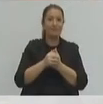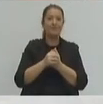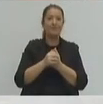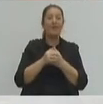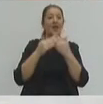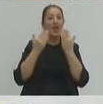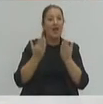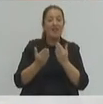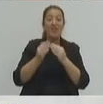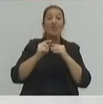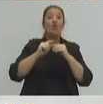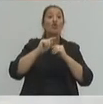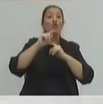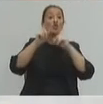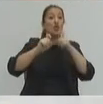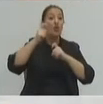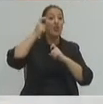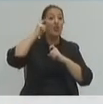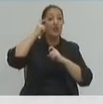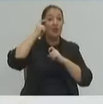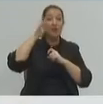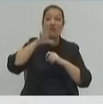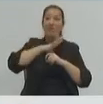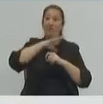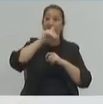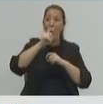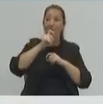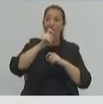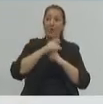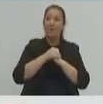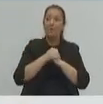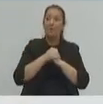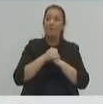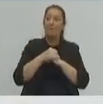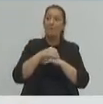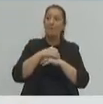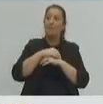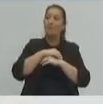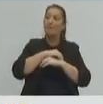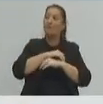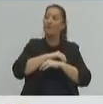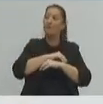Evet, soru önergesi kaldı mı değerli arkadaşlar?